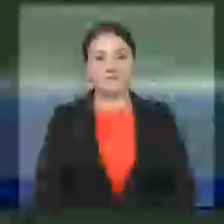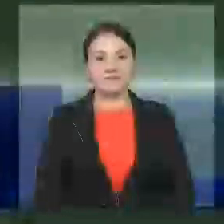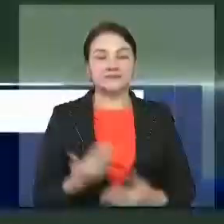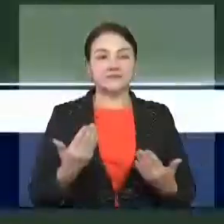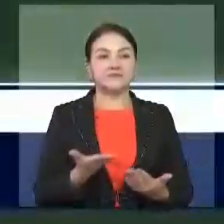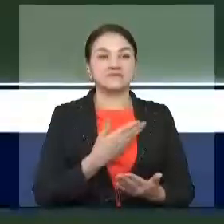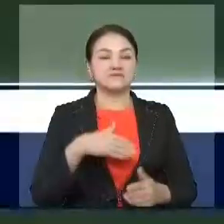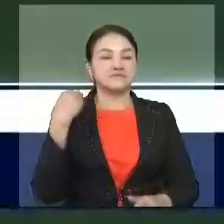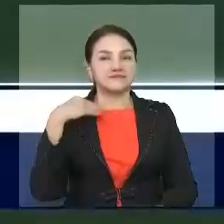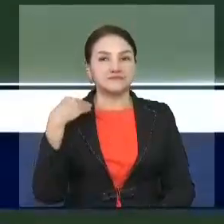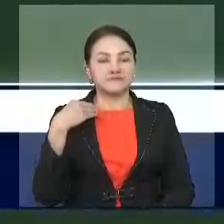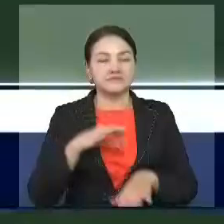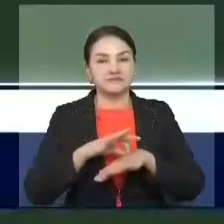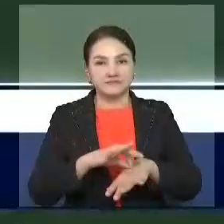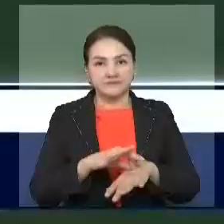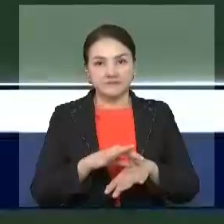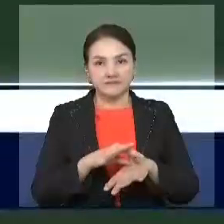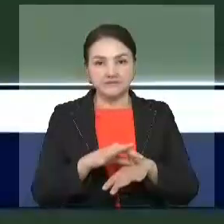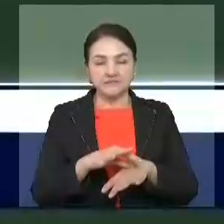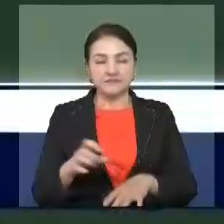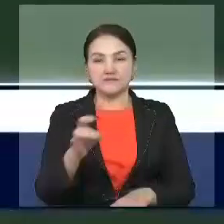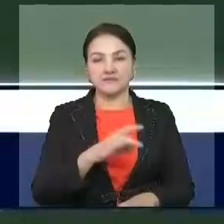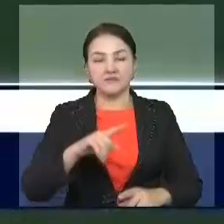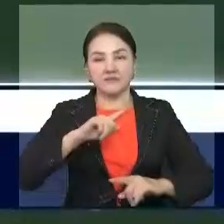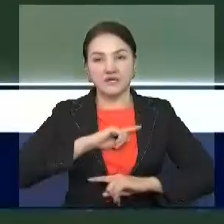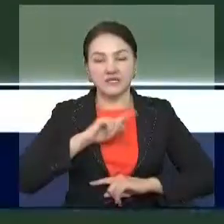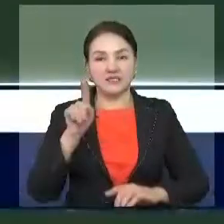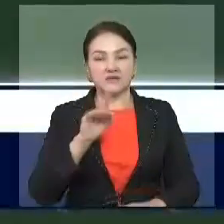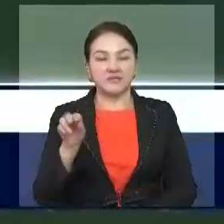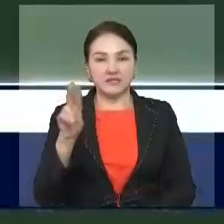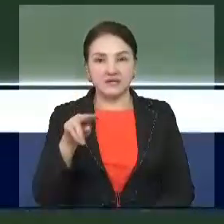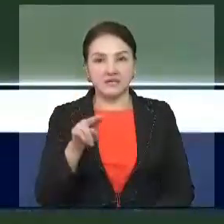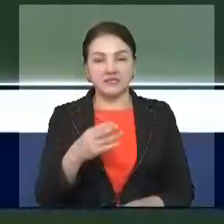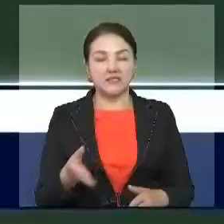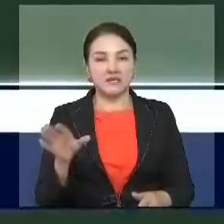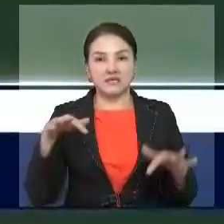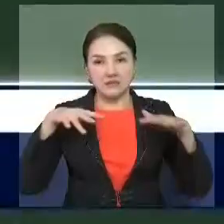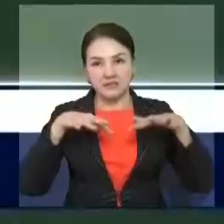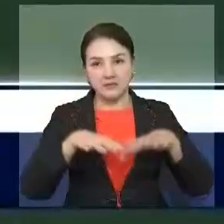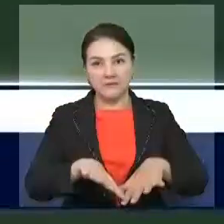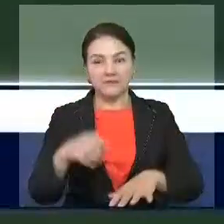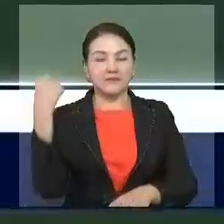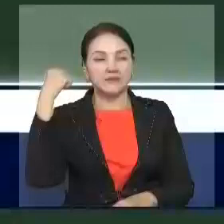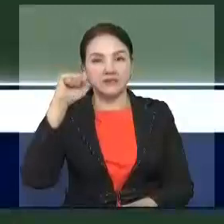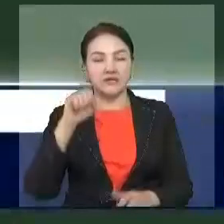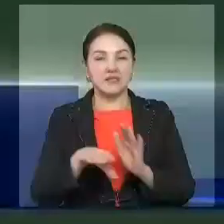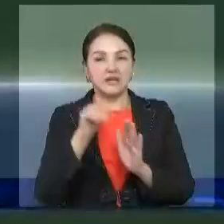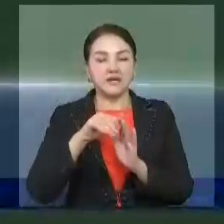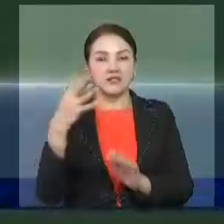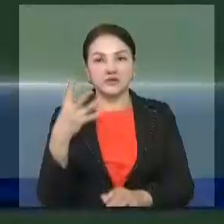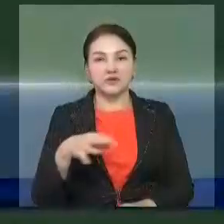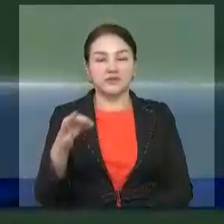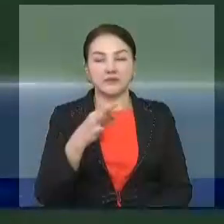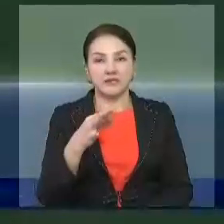мы в Актобе проводим региональный полуфинал «Запад». Здесь собрались победители отборочных туров 4